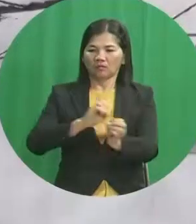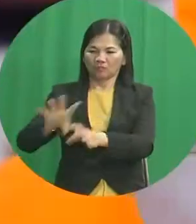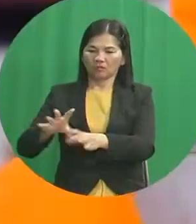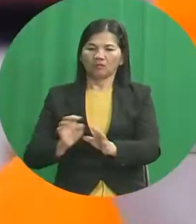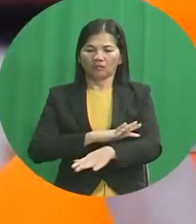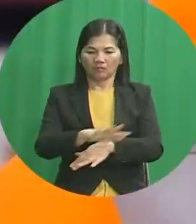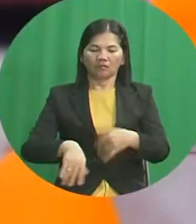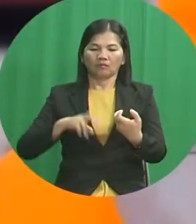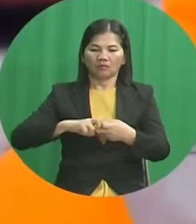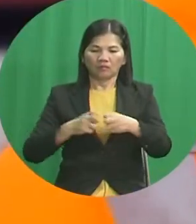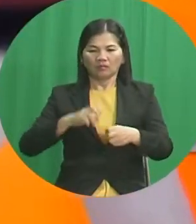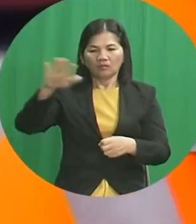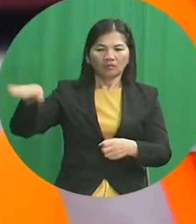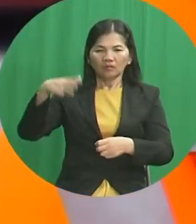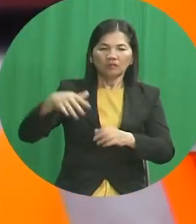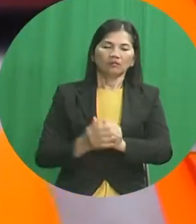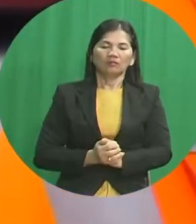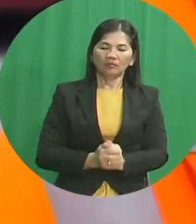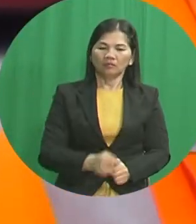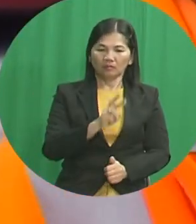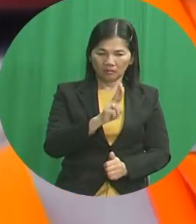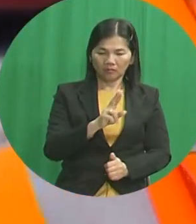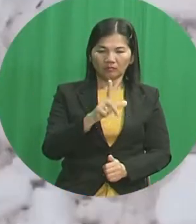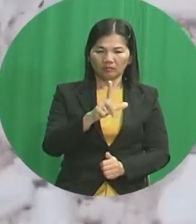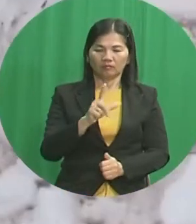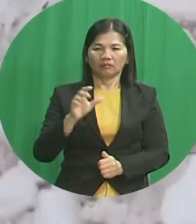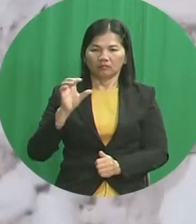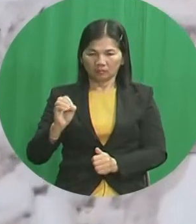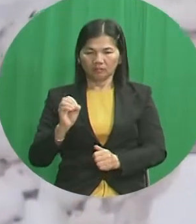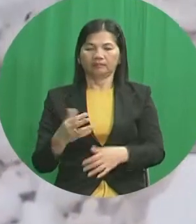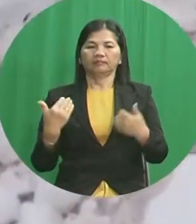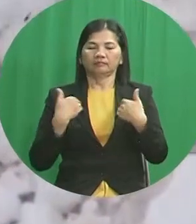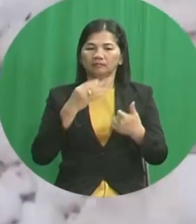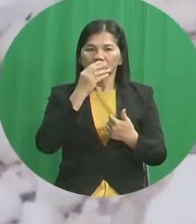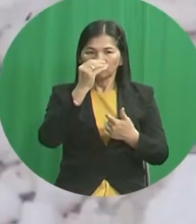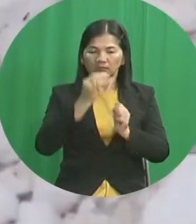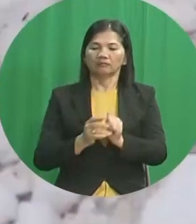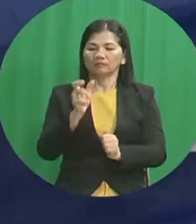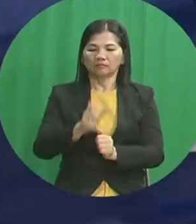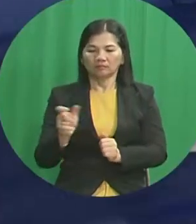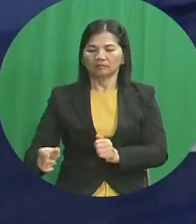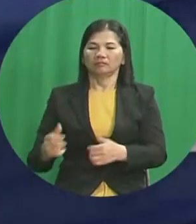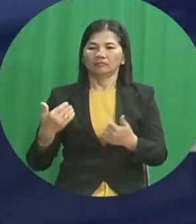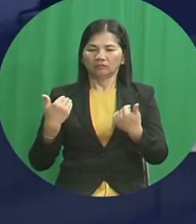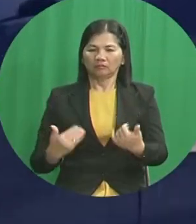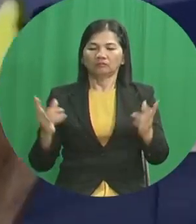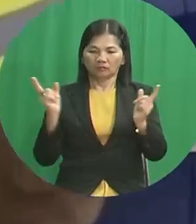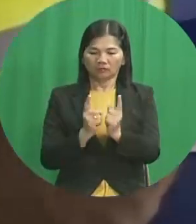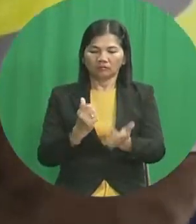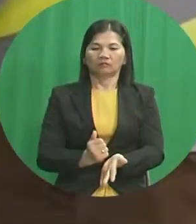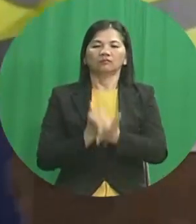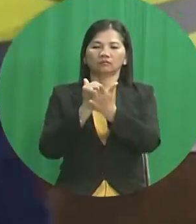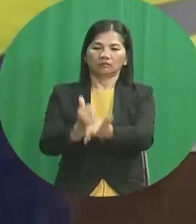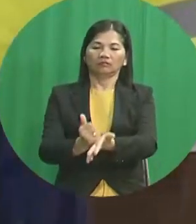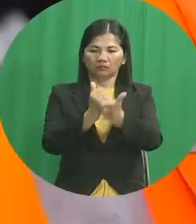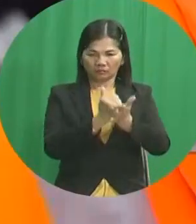ដោយសារតែបញ្ហាអាកាសធាតុលោក Oreck Mashall និងលោក Andrew Fell បាននិយាយថាមនុស្សគ្រប់គ្នាកំពុងតែជួយគ្នាទៅវិញទៅមក